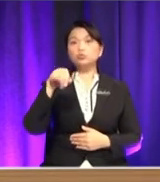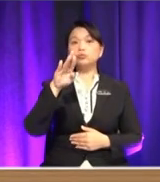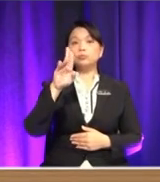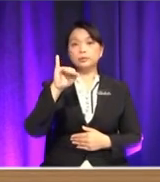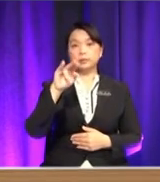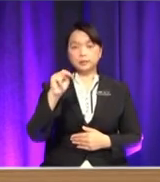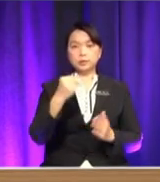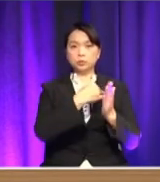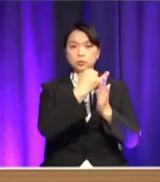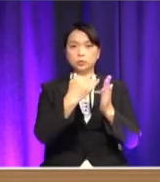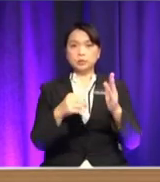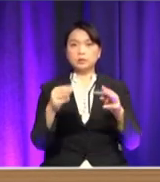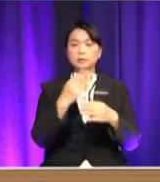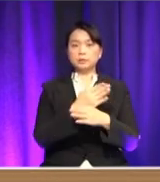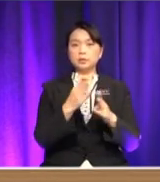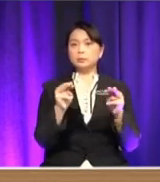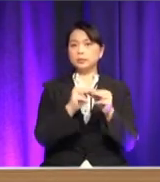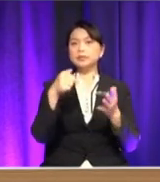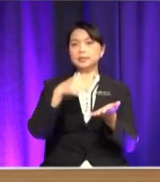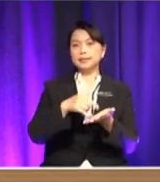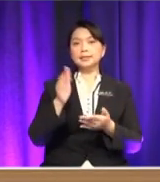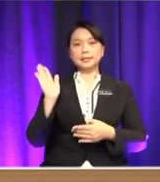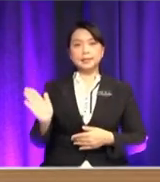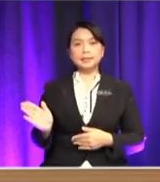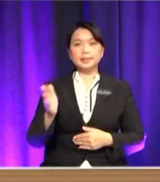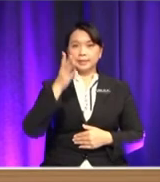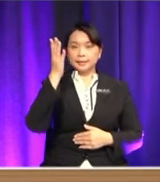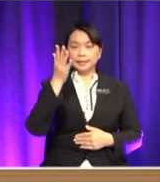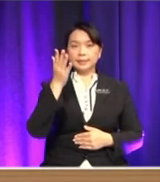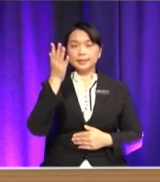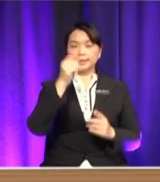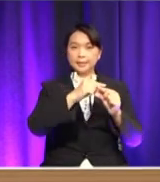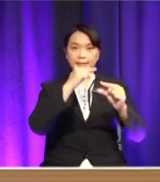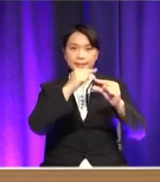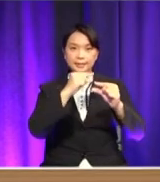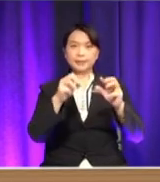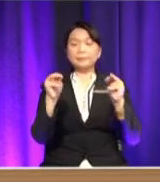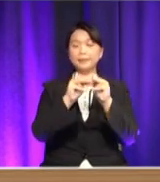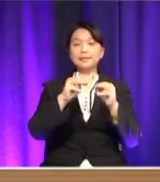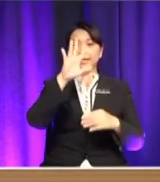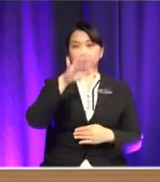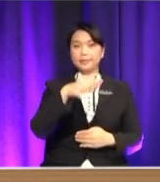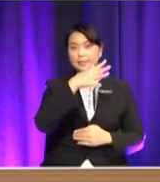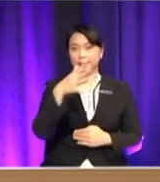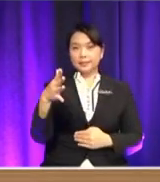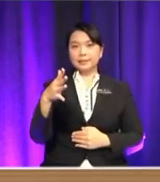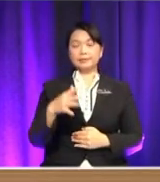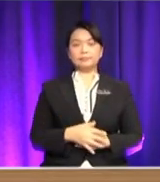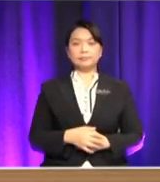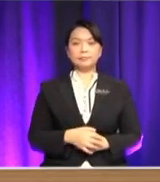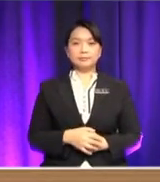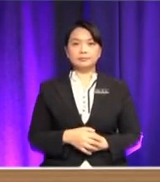dilukis bentuk macam tuh ah gargarisma candri candri candri itu adalah jubing